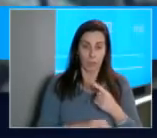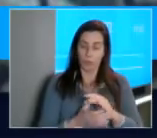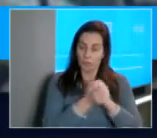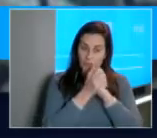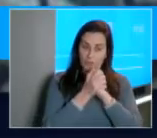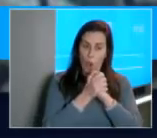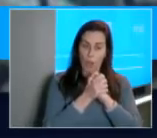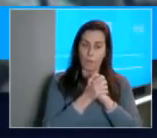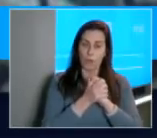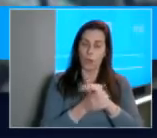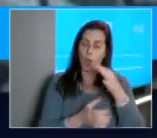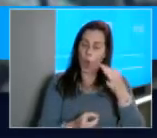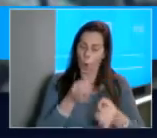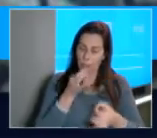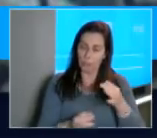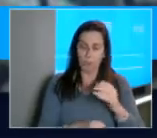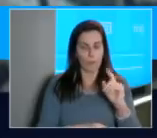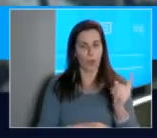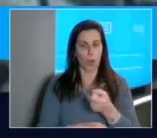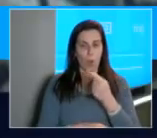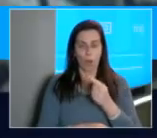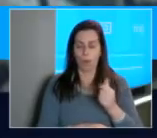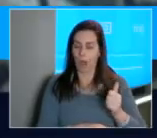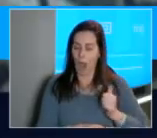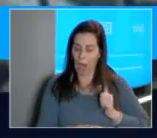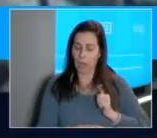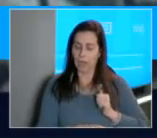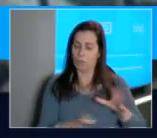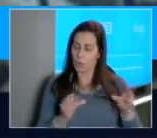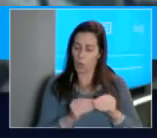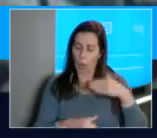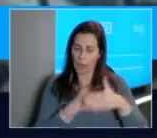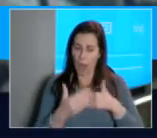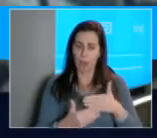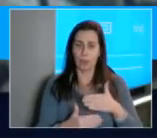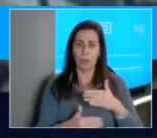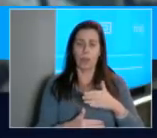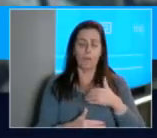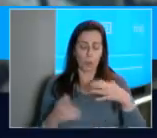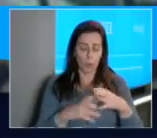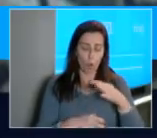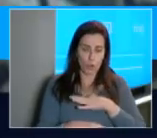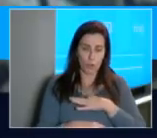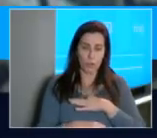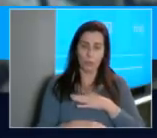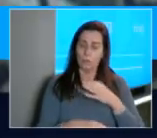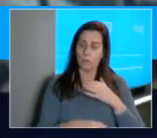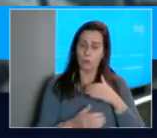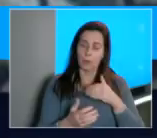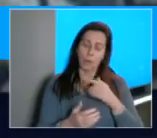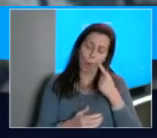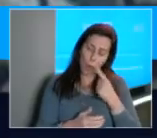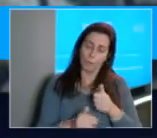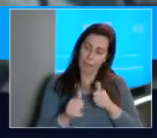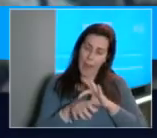כוח גדול לעורך דין ישראל כספי ולכל המילואימניקים שמלווים את התהליך הזה. ואנחנו בתנועת אם תרצו מלווים את זה